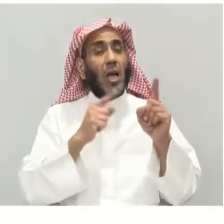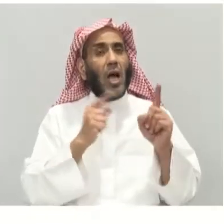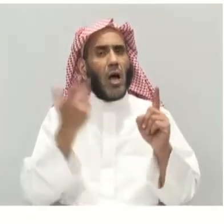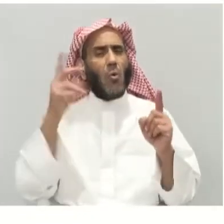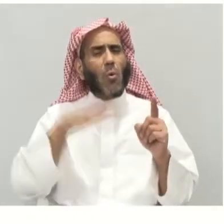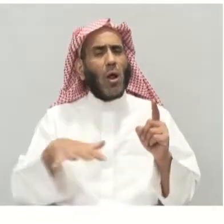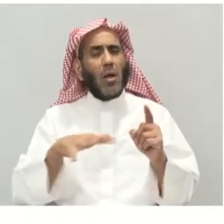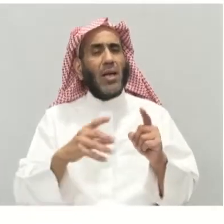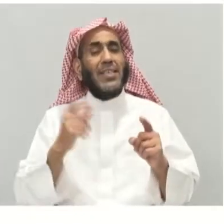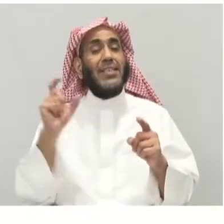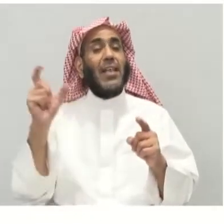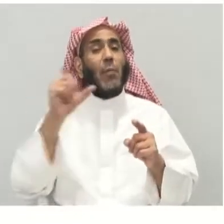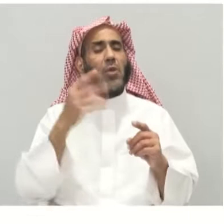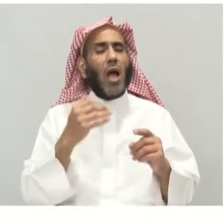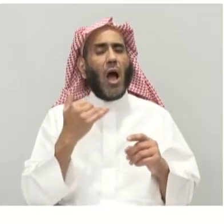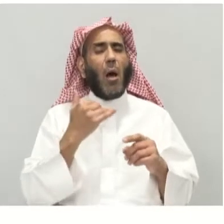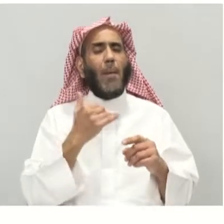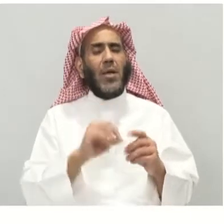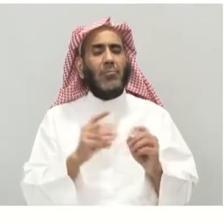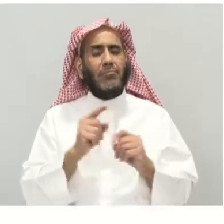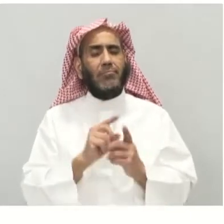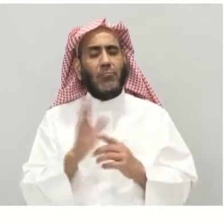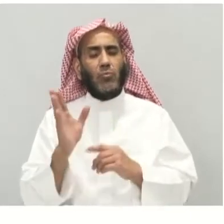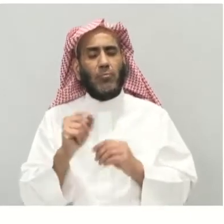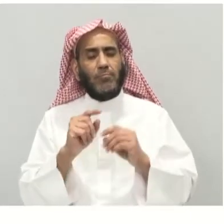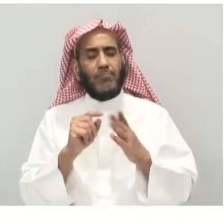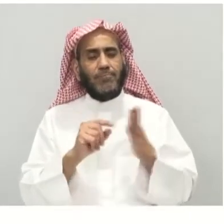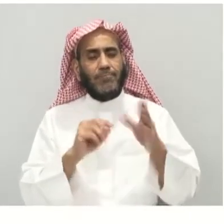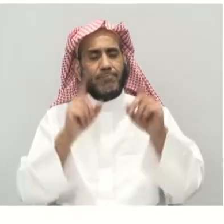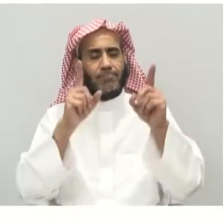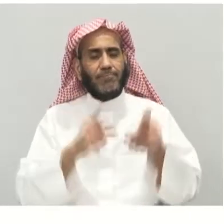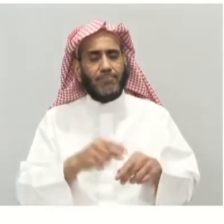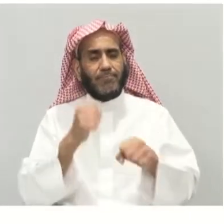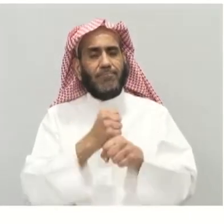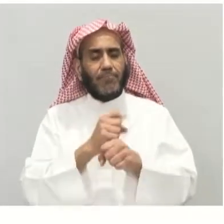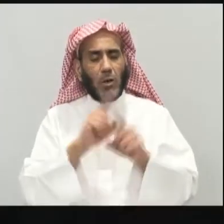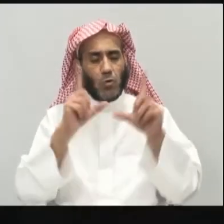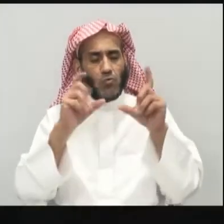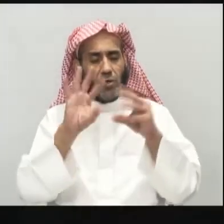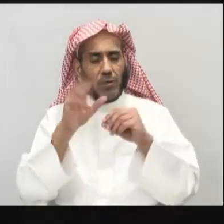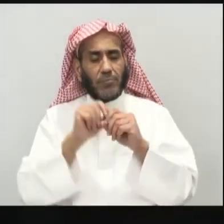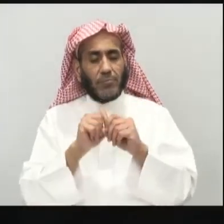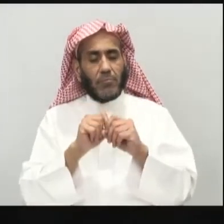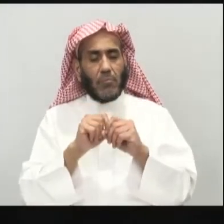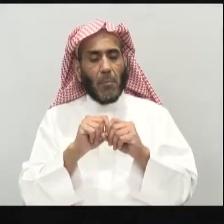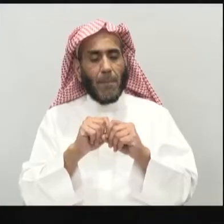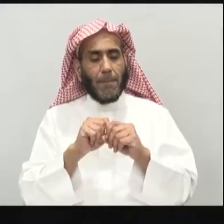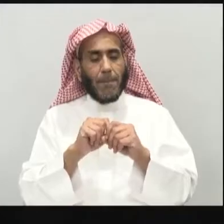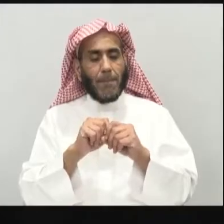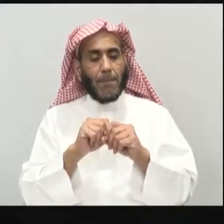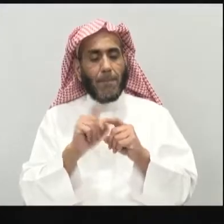مجاهد بعض الاعمال عندنا في الجهه اليسرى عندنا اعمال يوجد به ال- اا بعض اللي هو